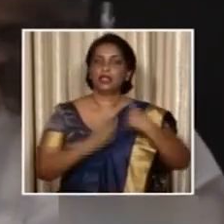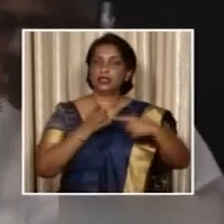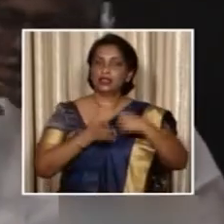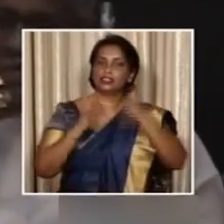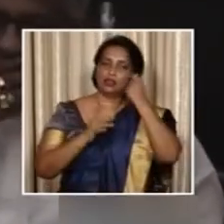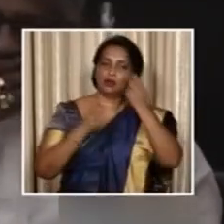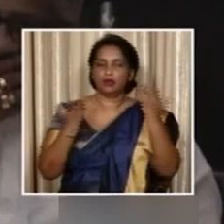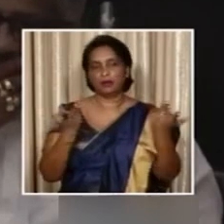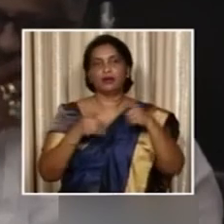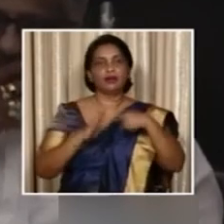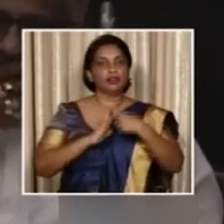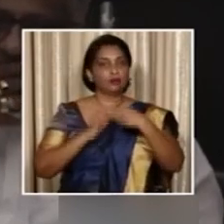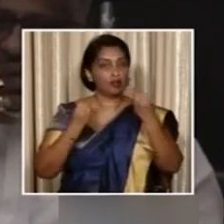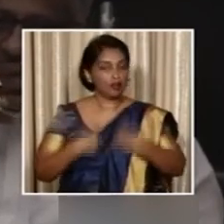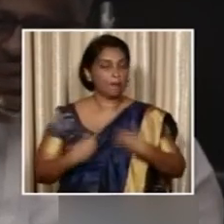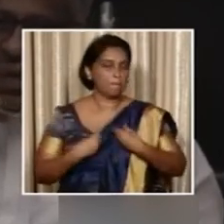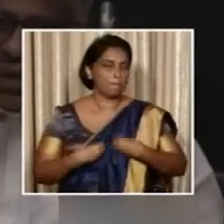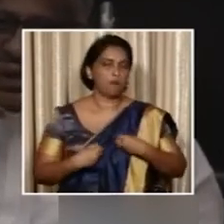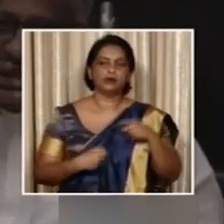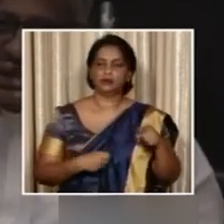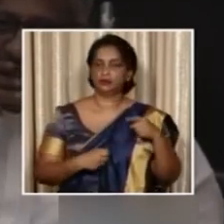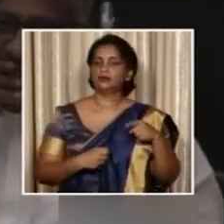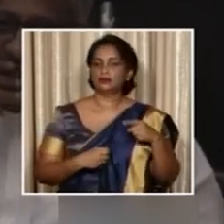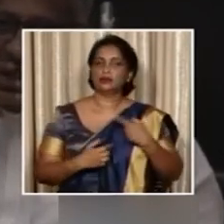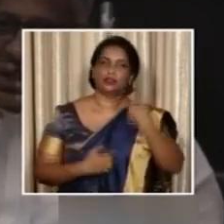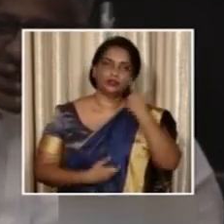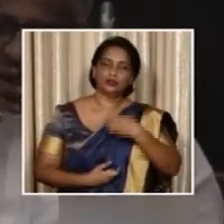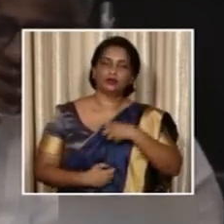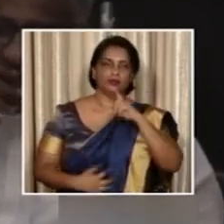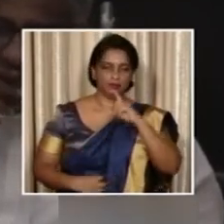අහිමි වීම මේ රටට පාඩුවක් කියන කාරණයත් එතුමා වෙනුවෙන් අපේ ශෝකයත් ප්‍රකාශ කරනවා ආණ්ඩු පක්ෂ වෙනුවෙන්.